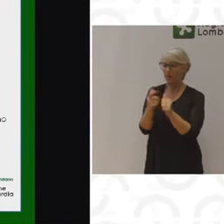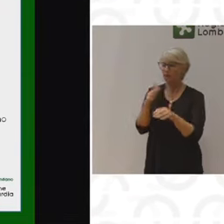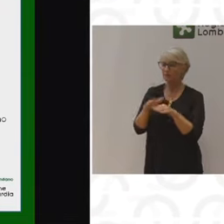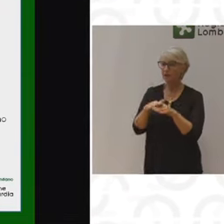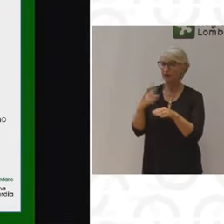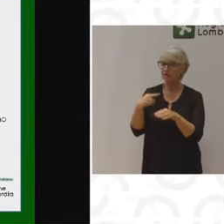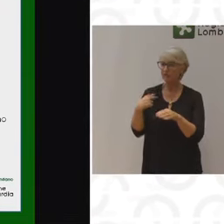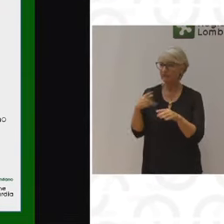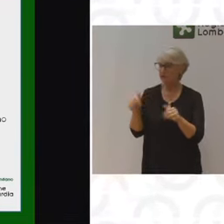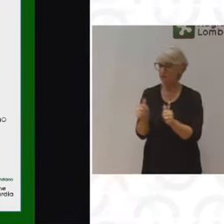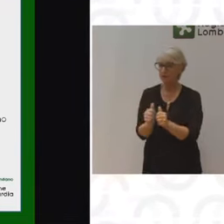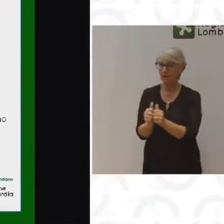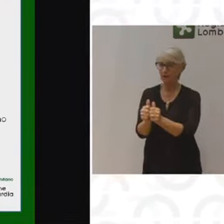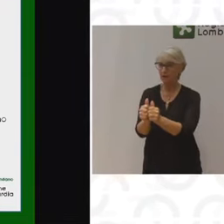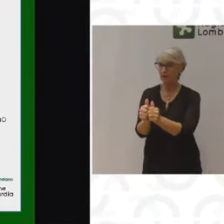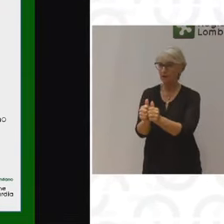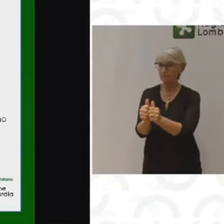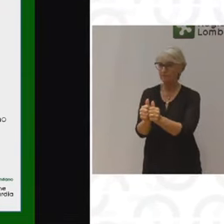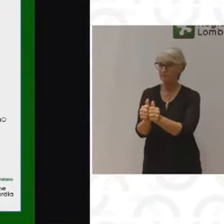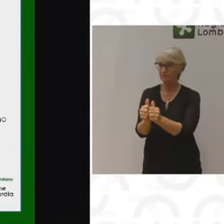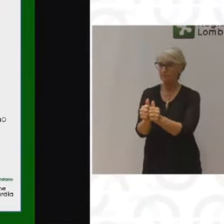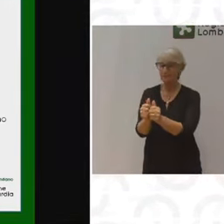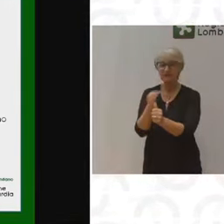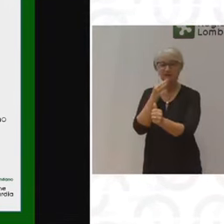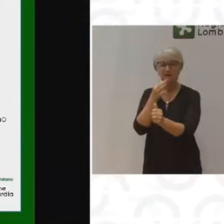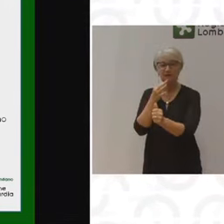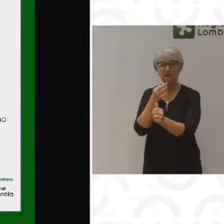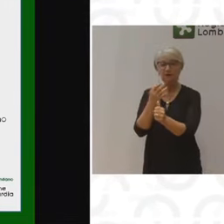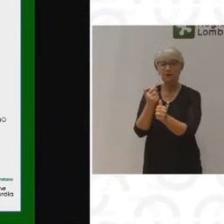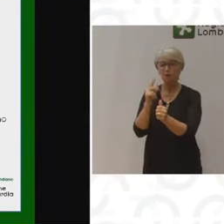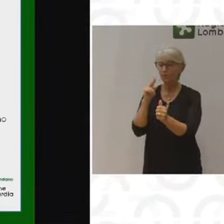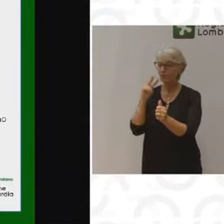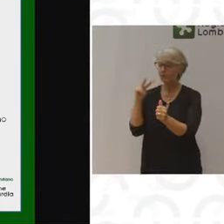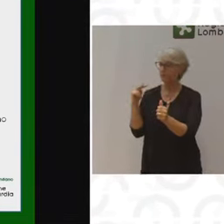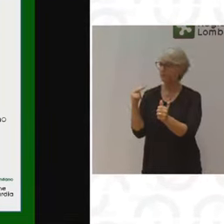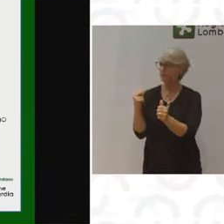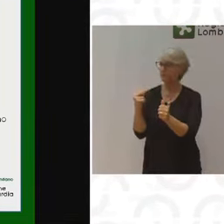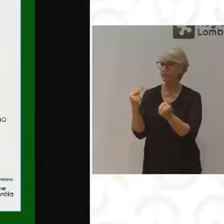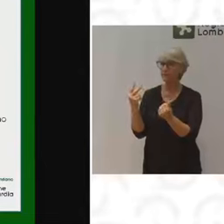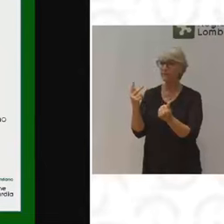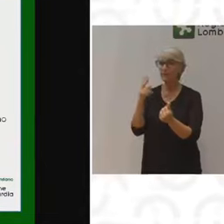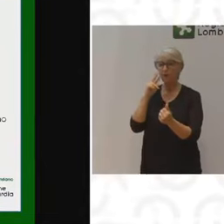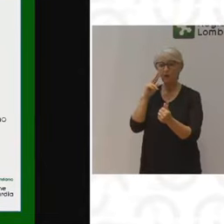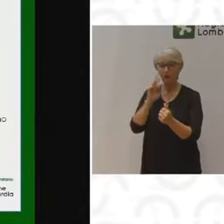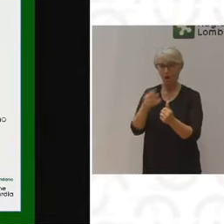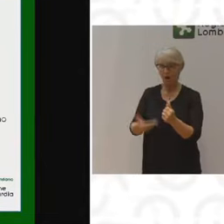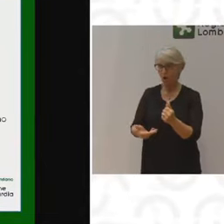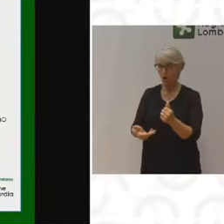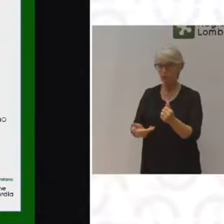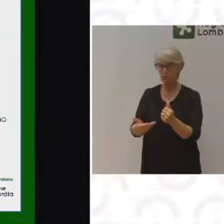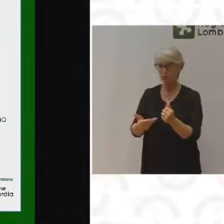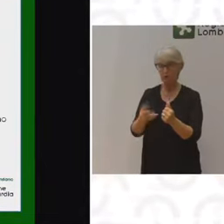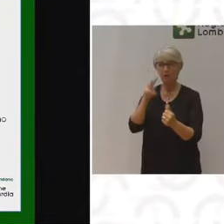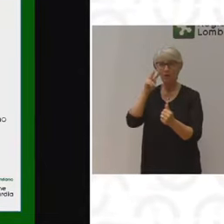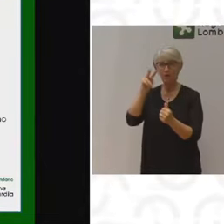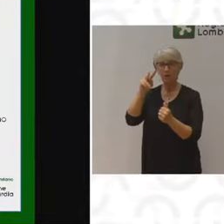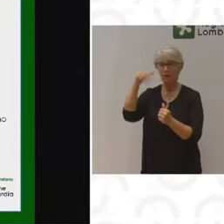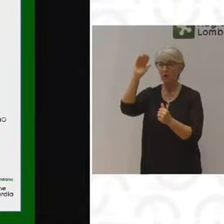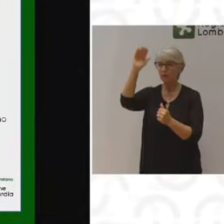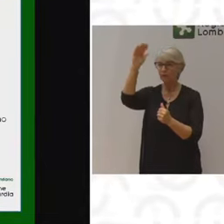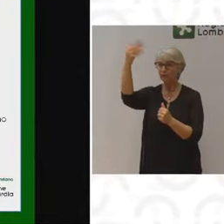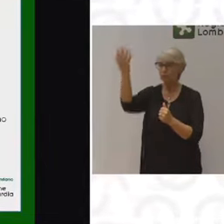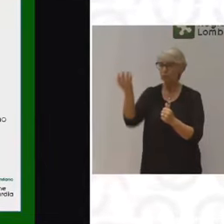noi. L'importante è che ci sia uno sguardo non solo sulle necessità dell'oggi, ma anche di visione sul futuro. Questo è quello